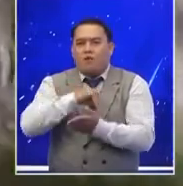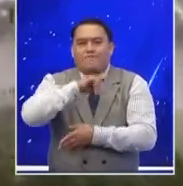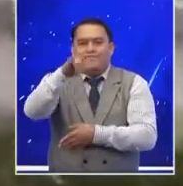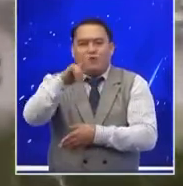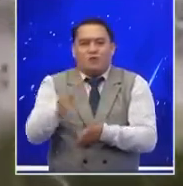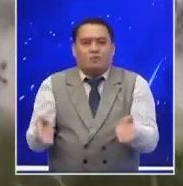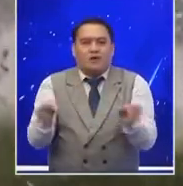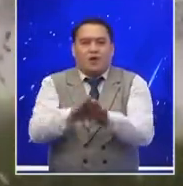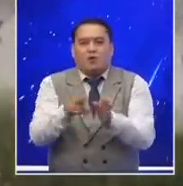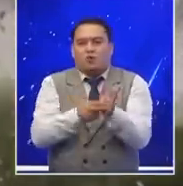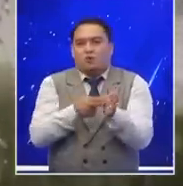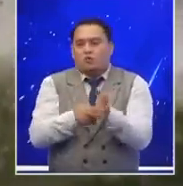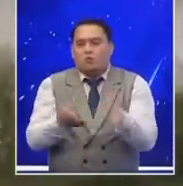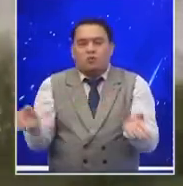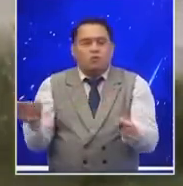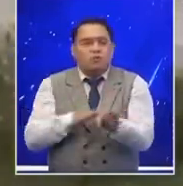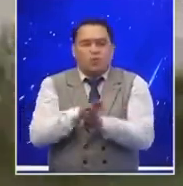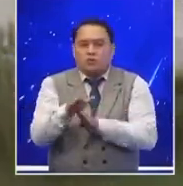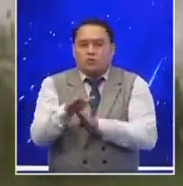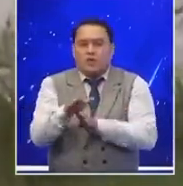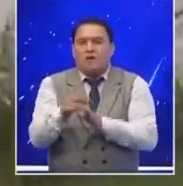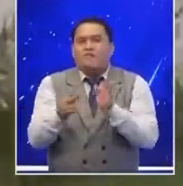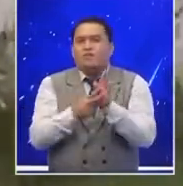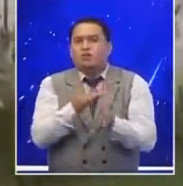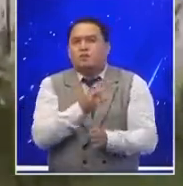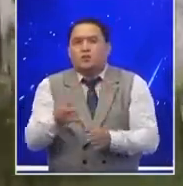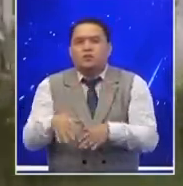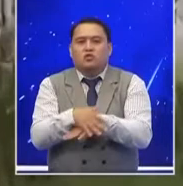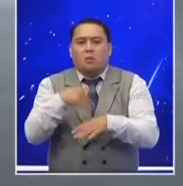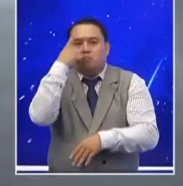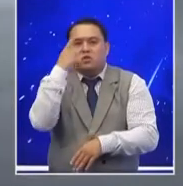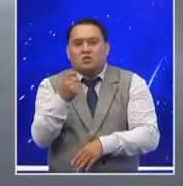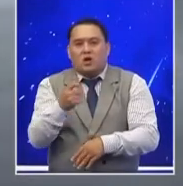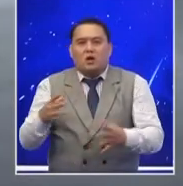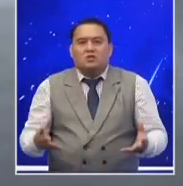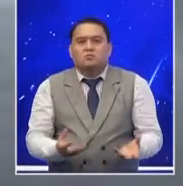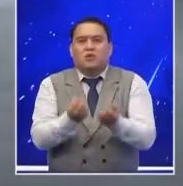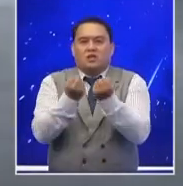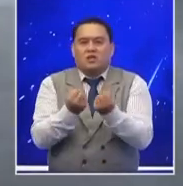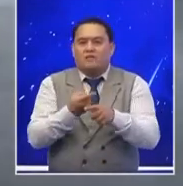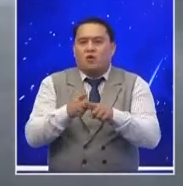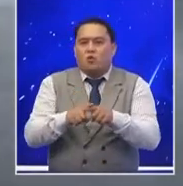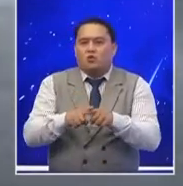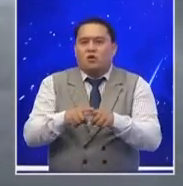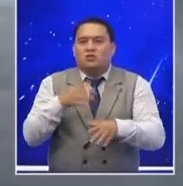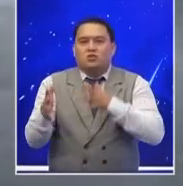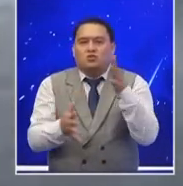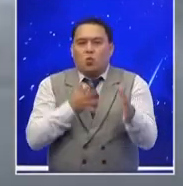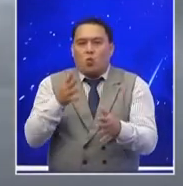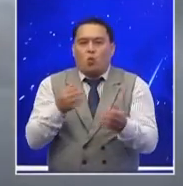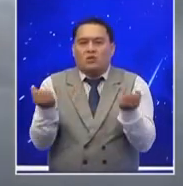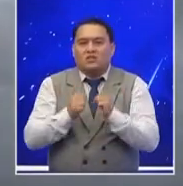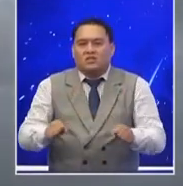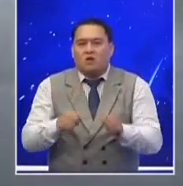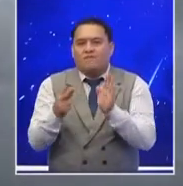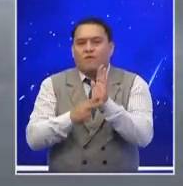также приостановлено железнодорожное сообщение. 8 миллионов жителей получили предупреждение об эвакуации. Сейчас скорость ветра в центре тайфуна